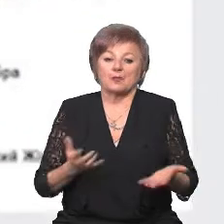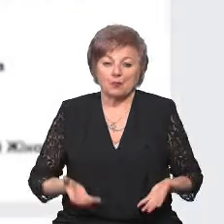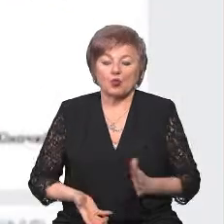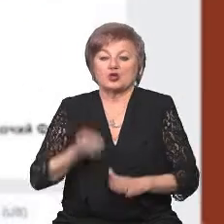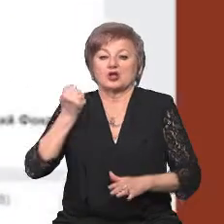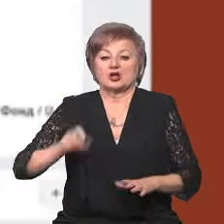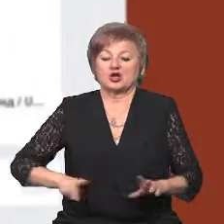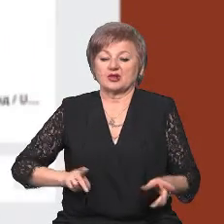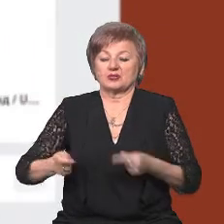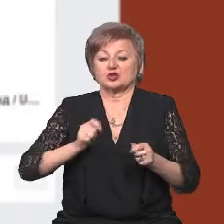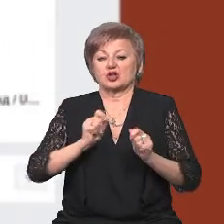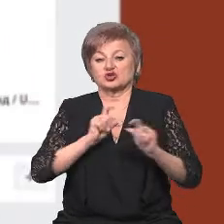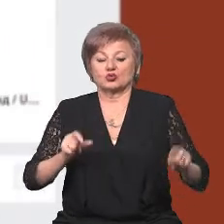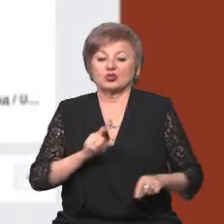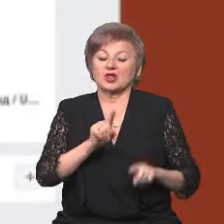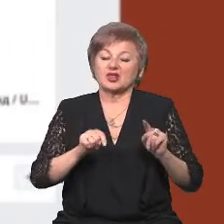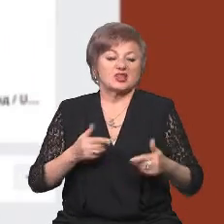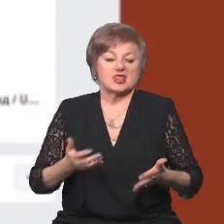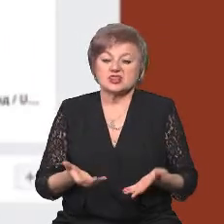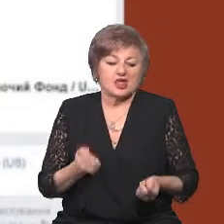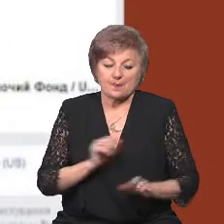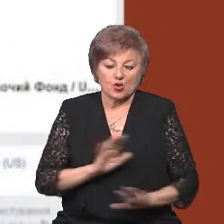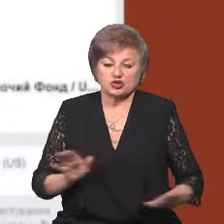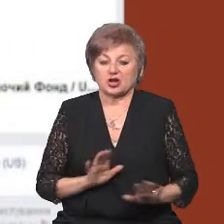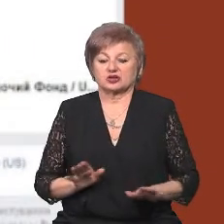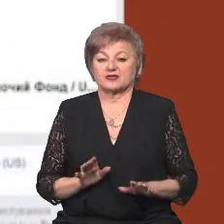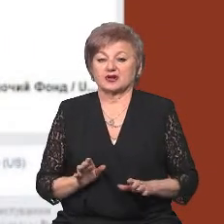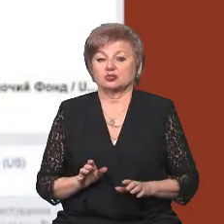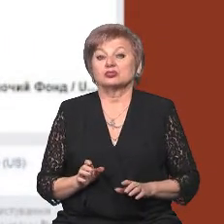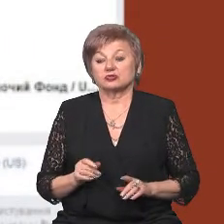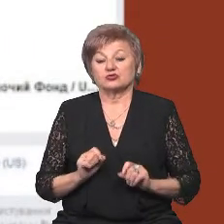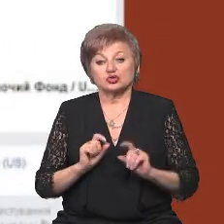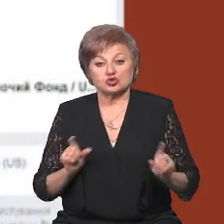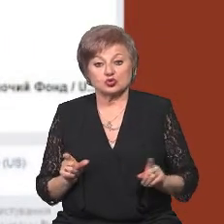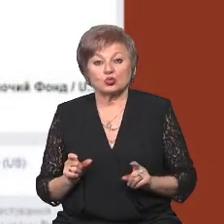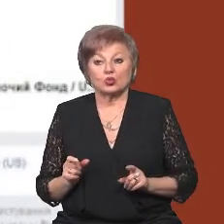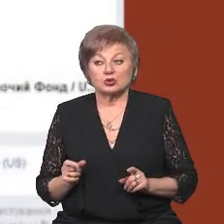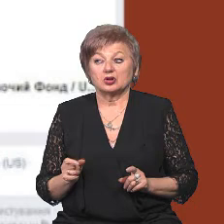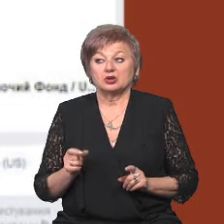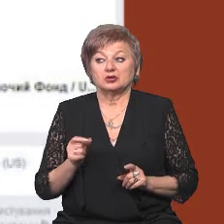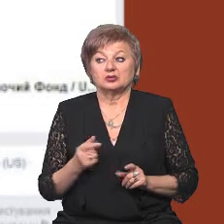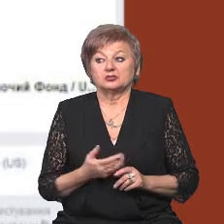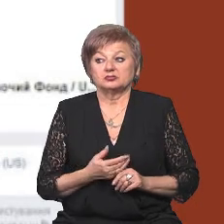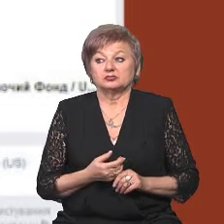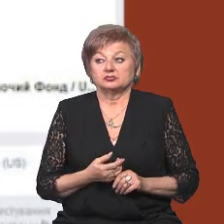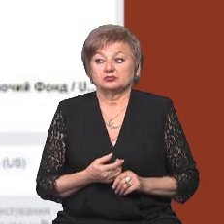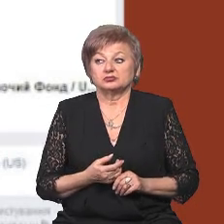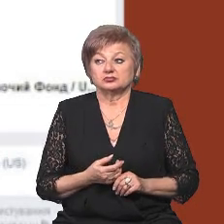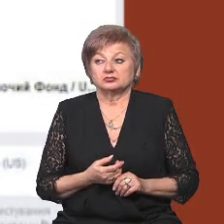адміністрацію школи, хтось не підтримує, у когось питання до якості самих вакцин.